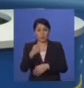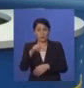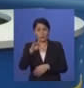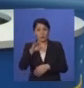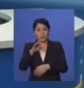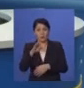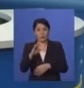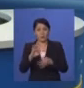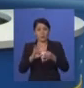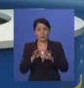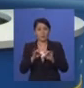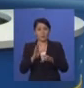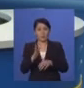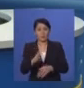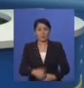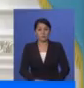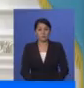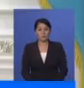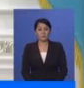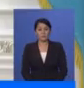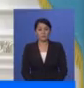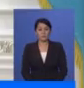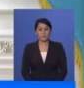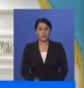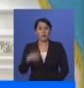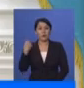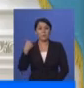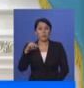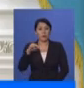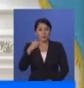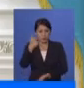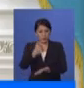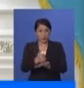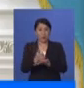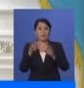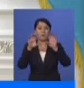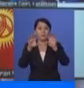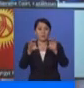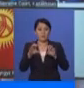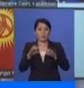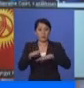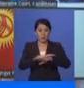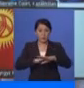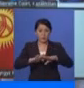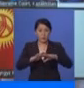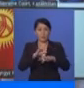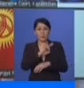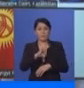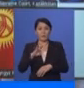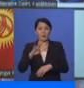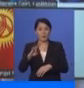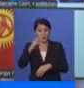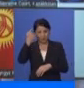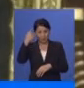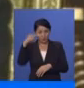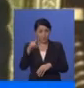атап өтті. Әріптесін толықтырады. Президент ең әуелі ата заңның бүкіл халықтық референдумда елбасы Нұрсұлтан Назарбаевтың